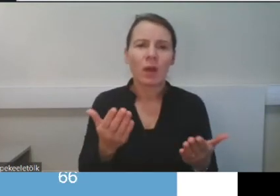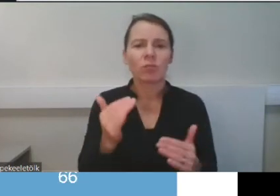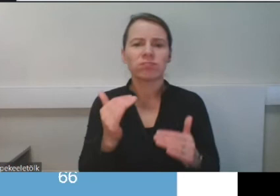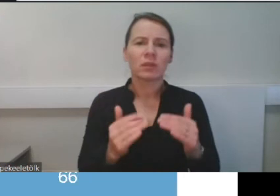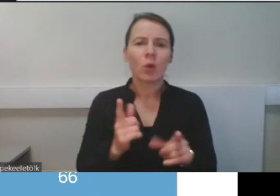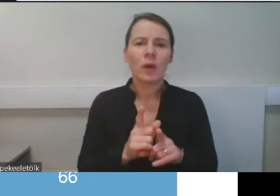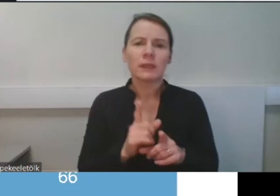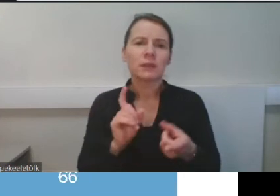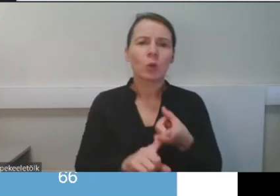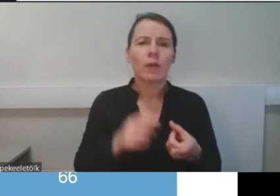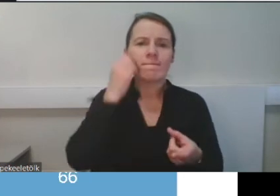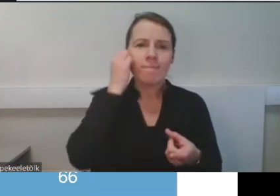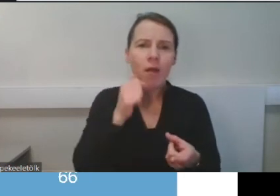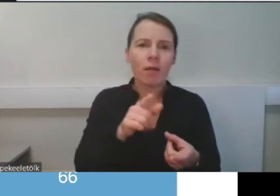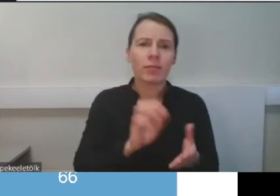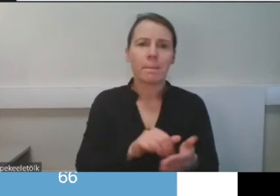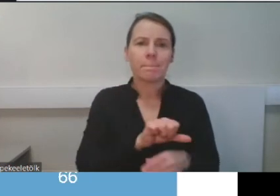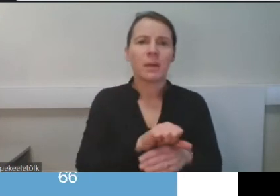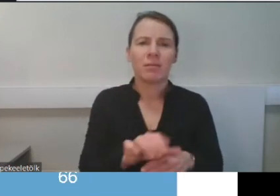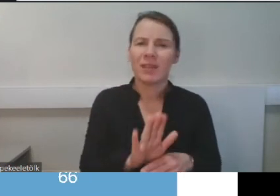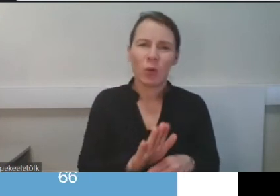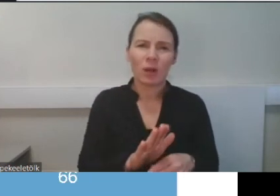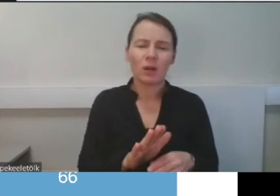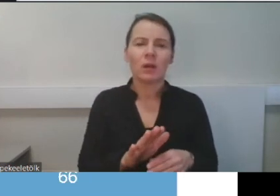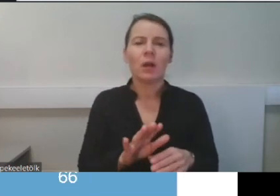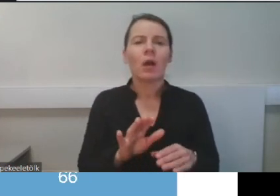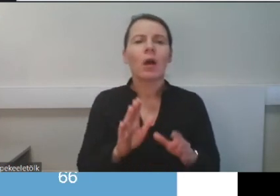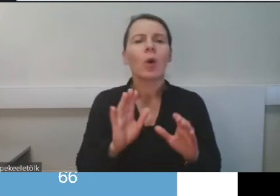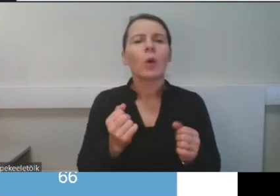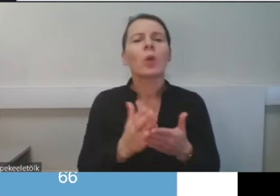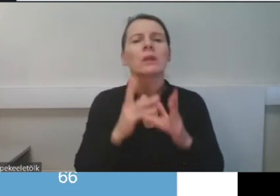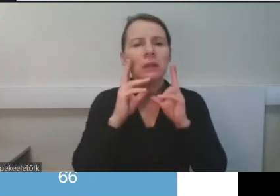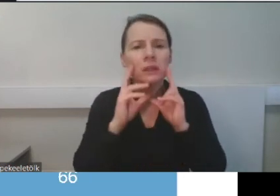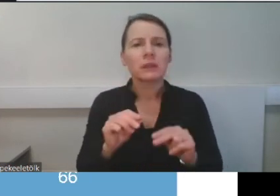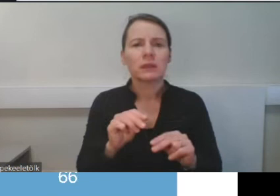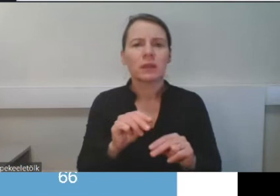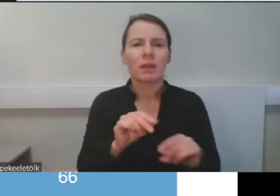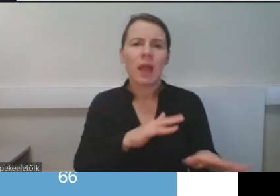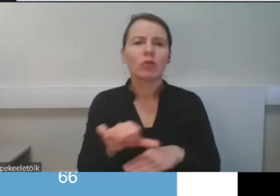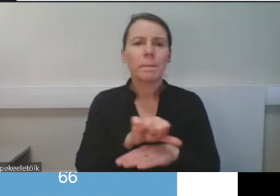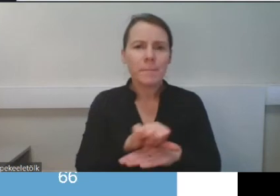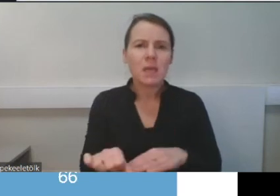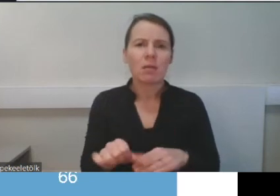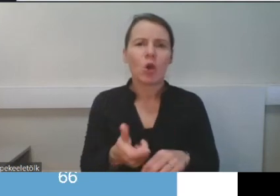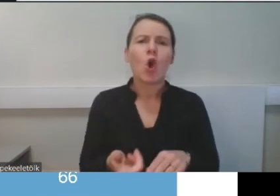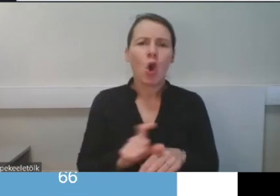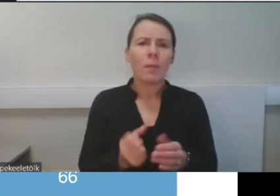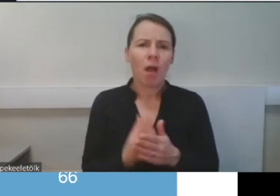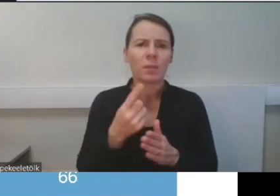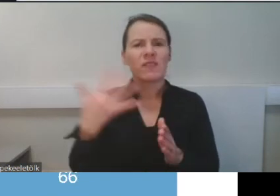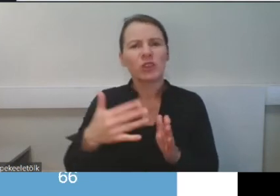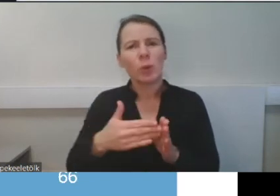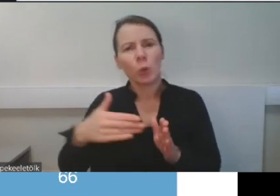Et ehk nagu kokkuvõtlikult võiks öelda, et kõik inimesed, kellel on olulised raskused mõnes valdkonnas, ei